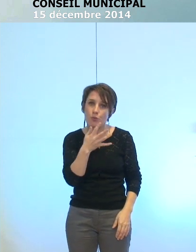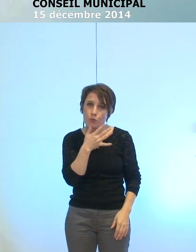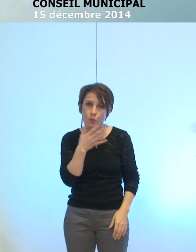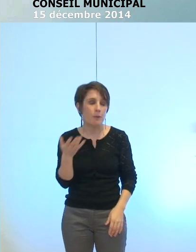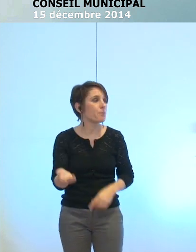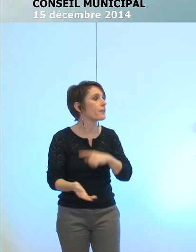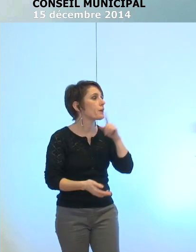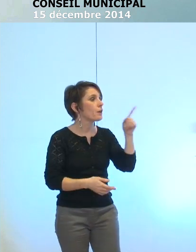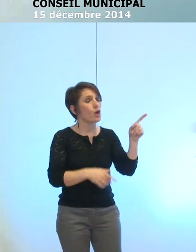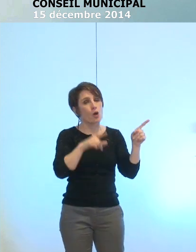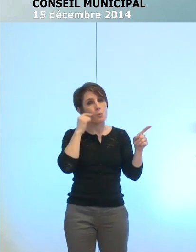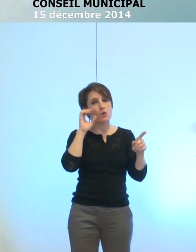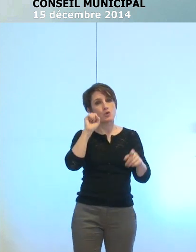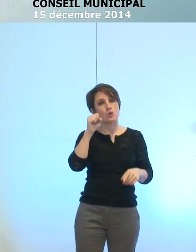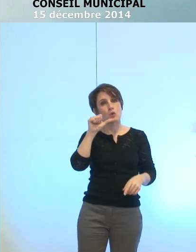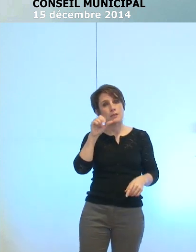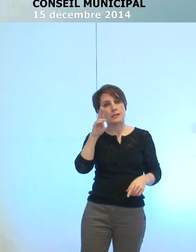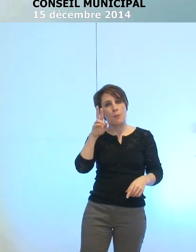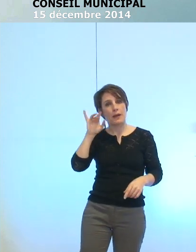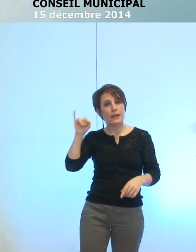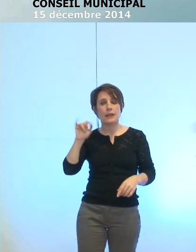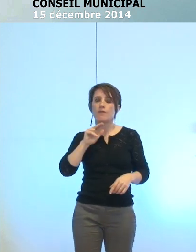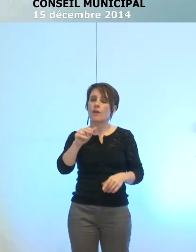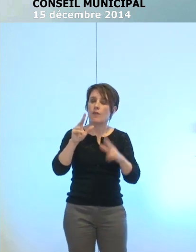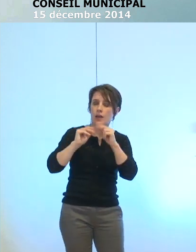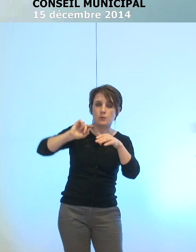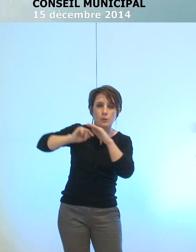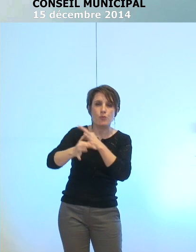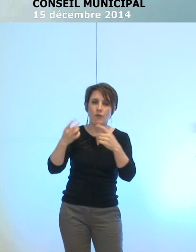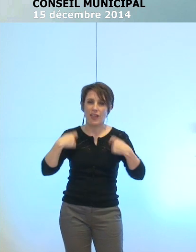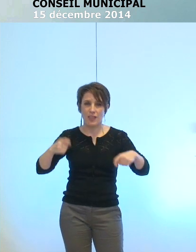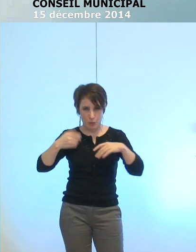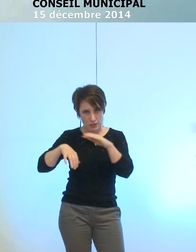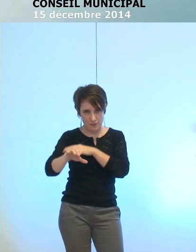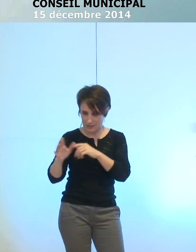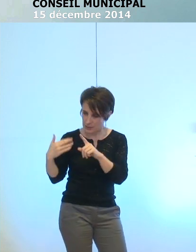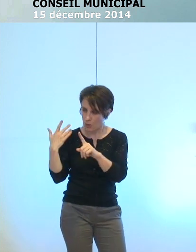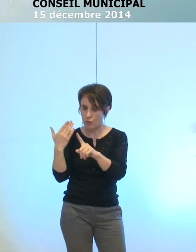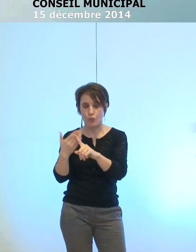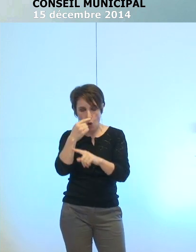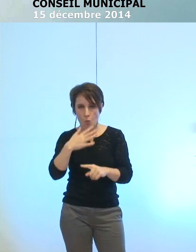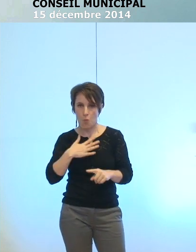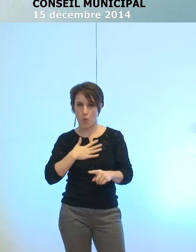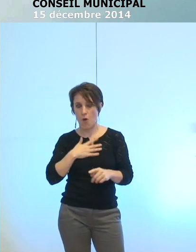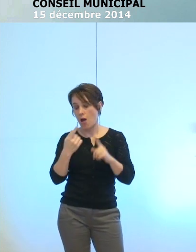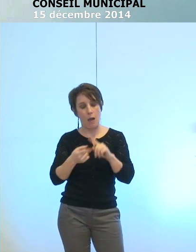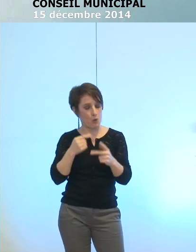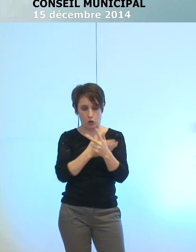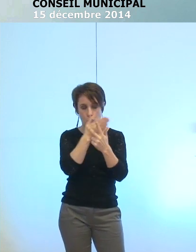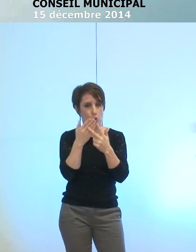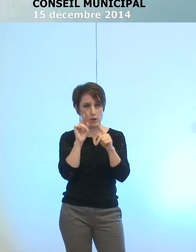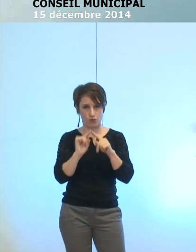s'arrêtera davantage sur les dépenses d'investissement dans quelques minutes je retiens trois points le premier